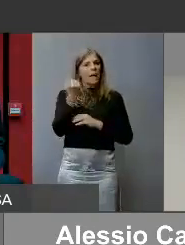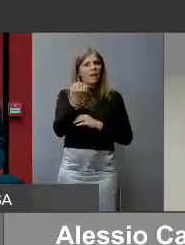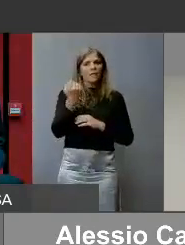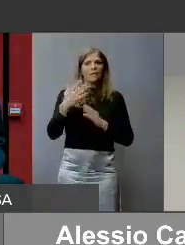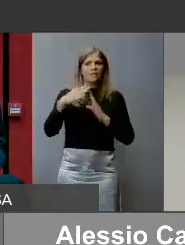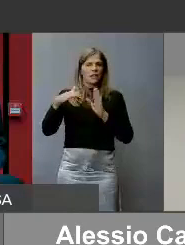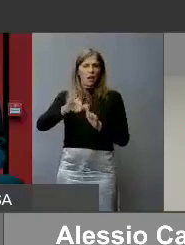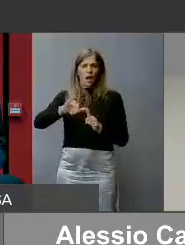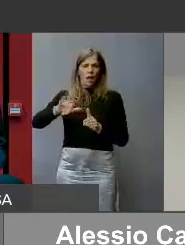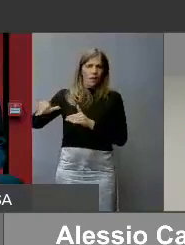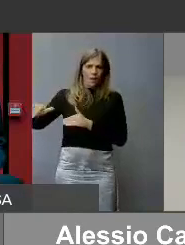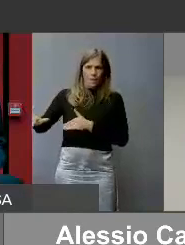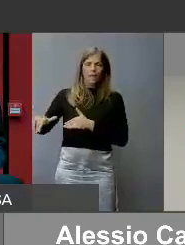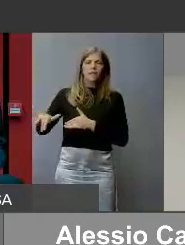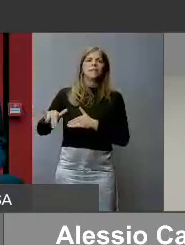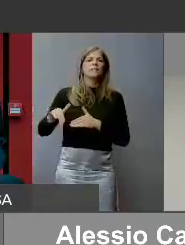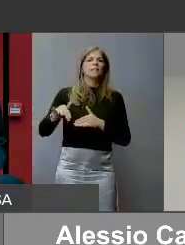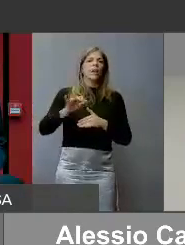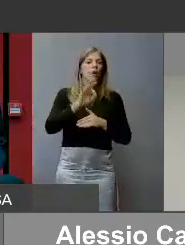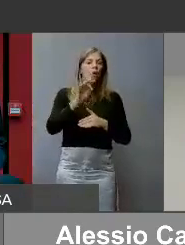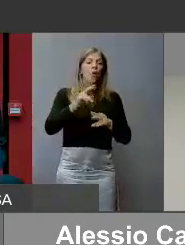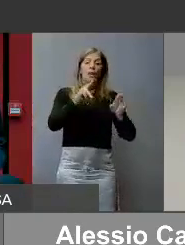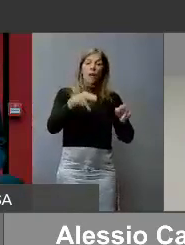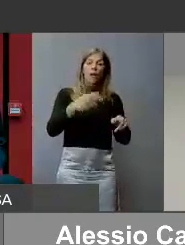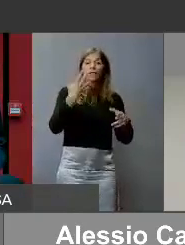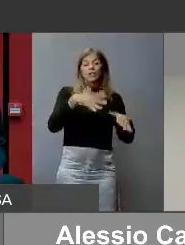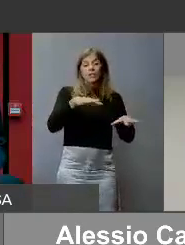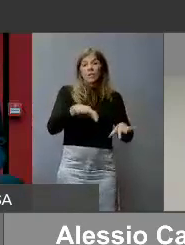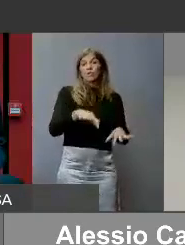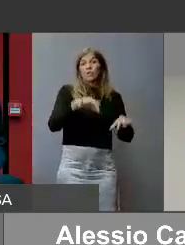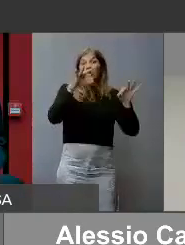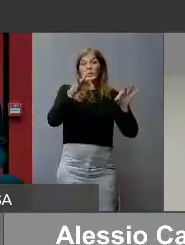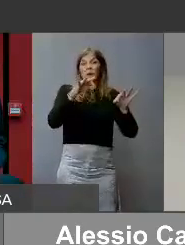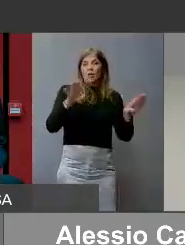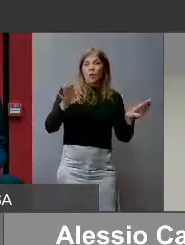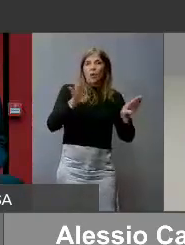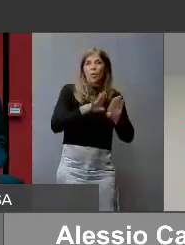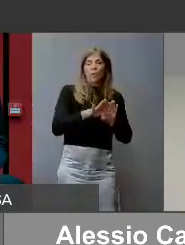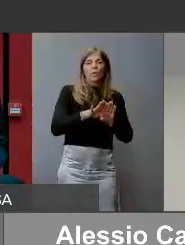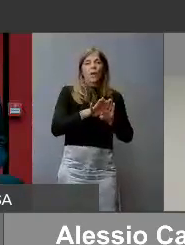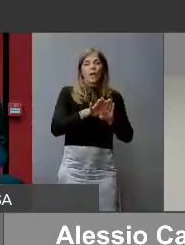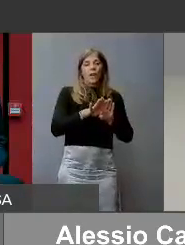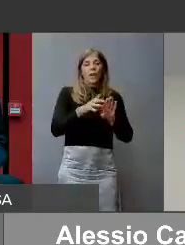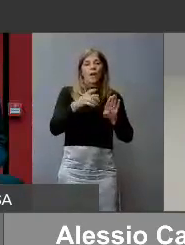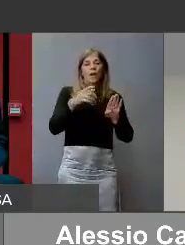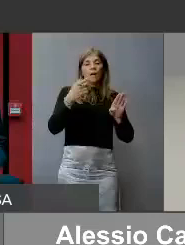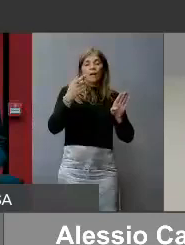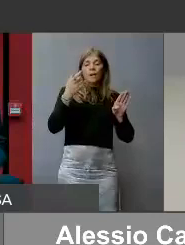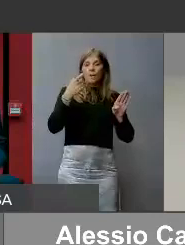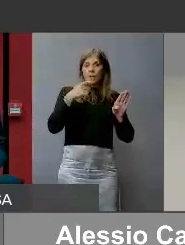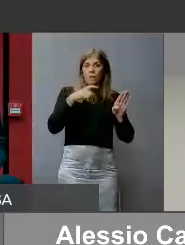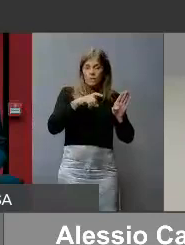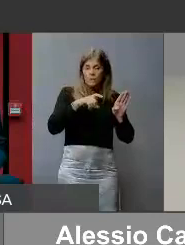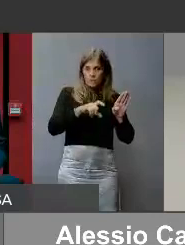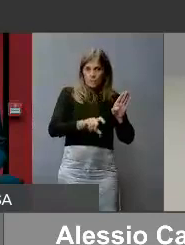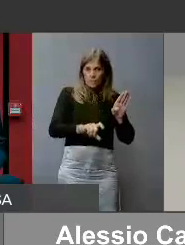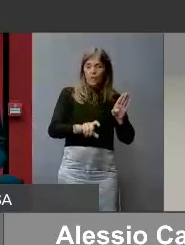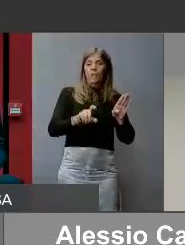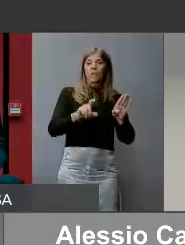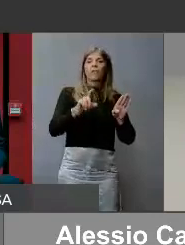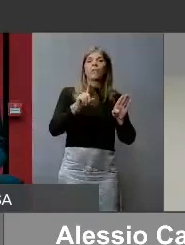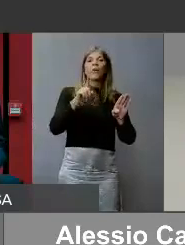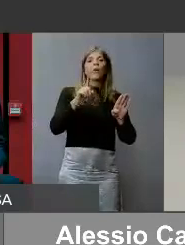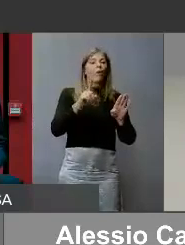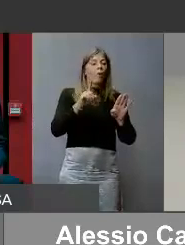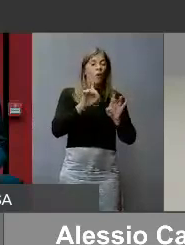o che hanno subito oggettiva limitazione delle attività conseguente le prescrizioni connesse al contenimento della diffusione